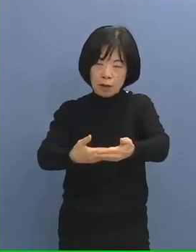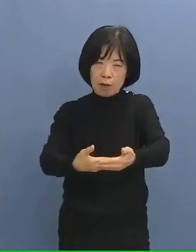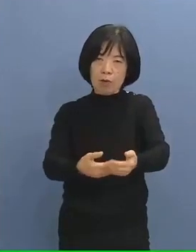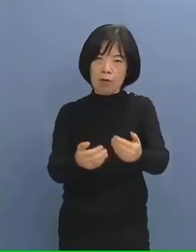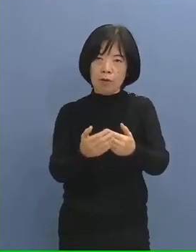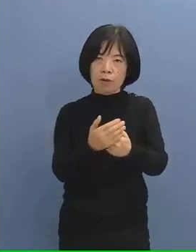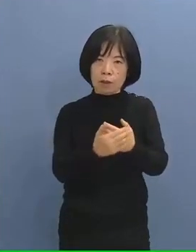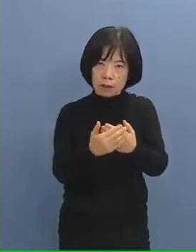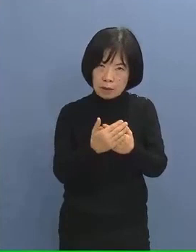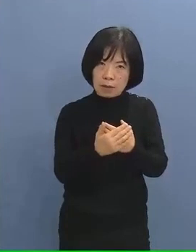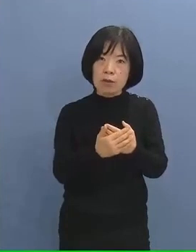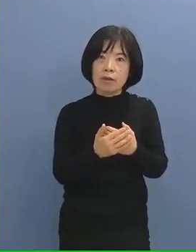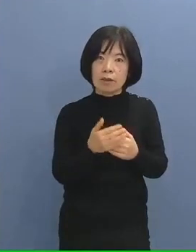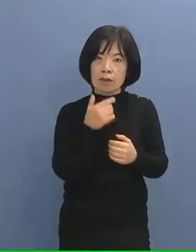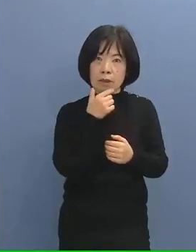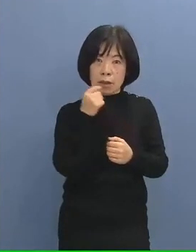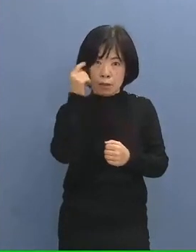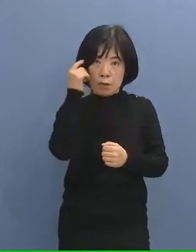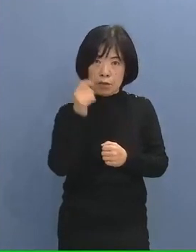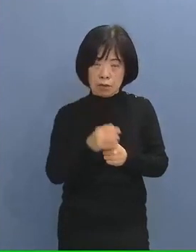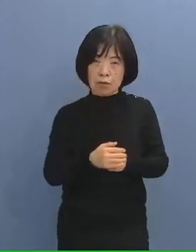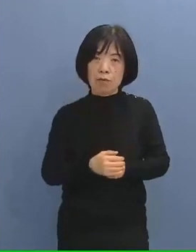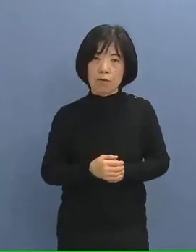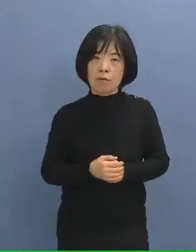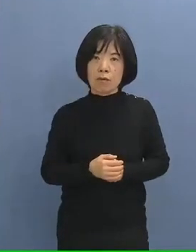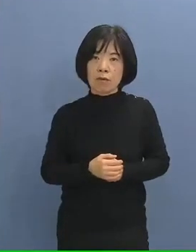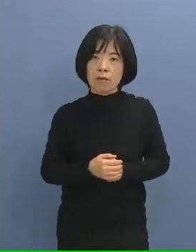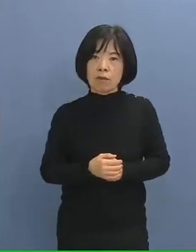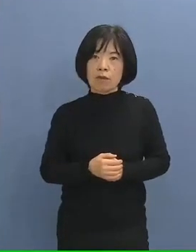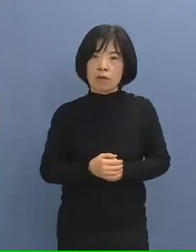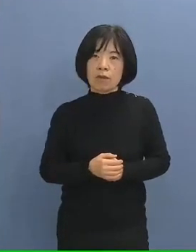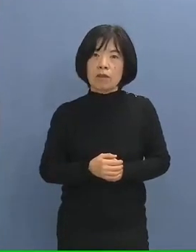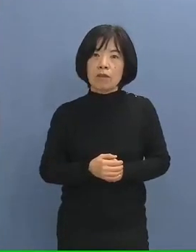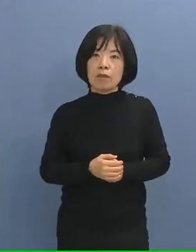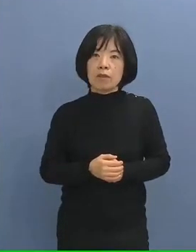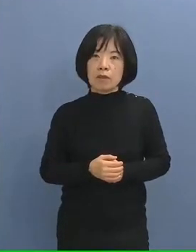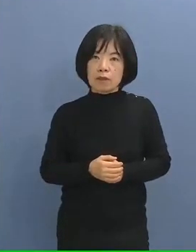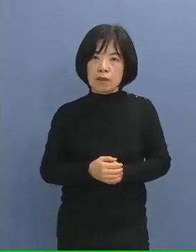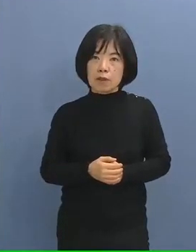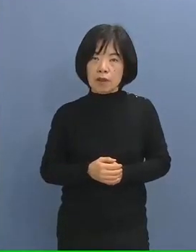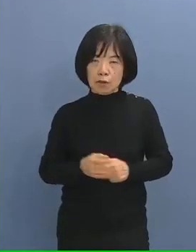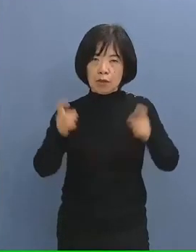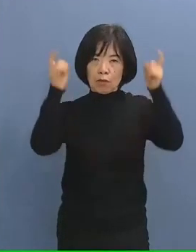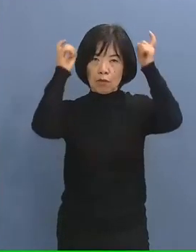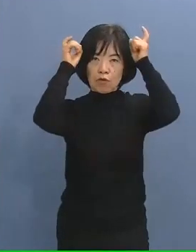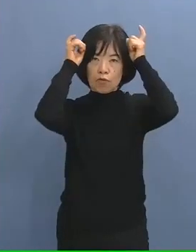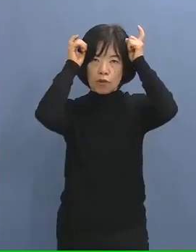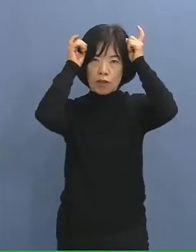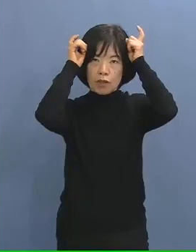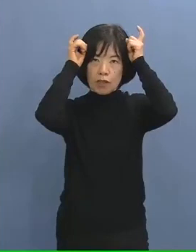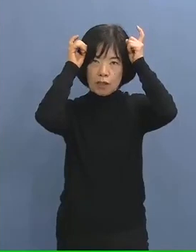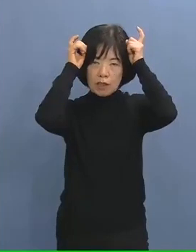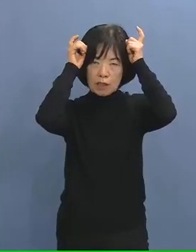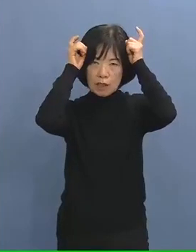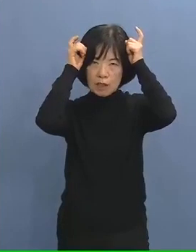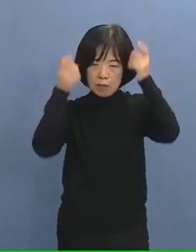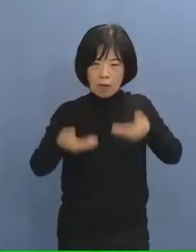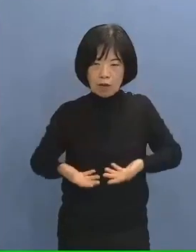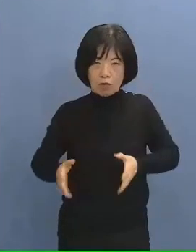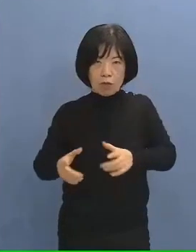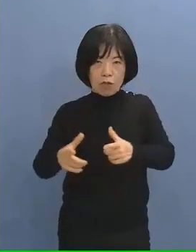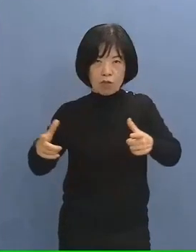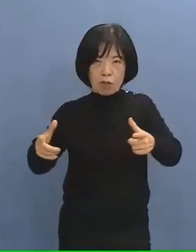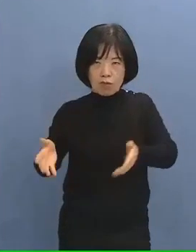案というのは好ましくないというふうに思ってますので、しっかり業者さんの状況と再発をどのようにし